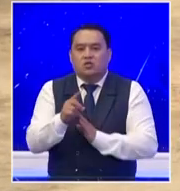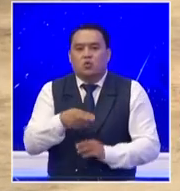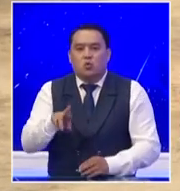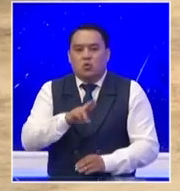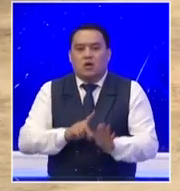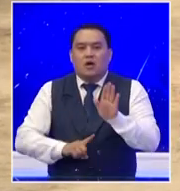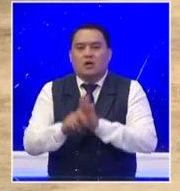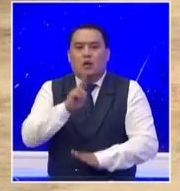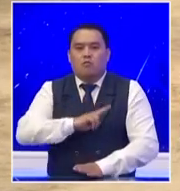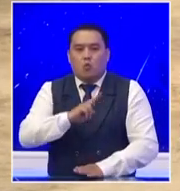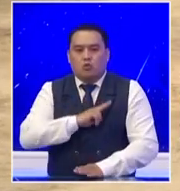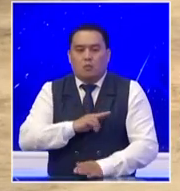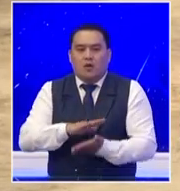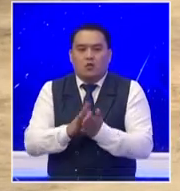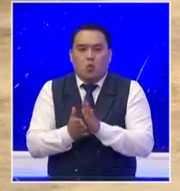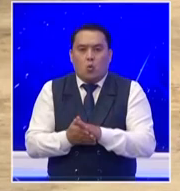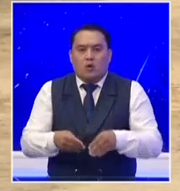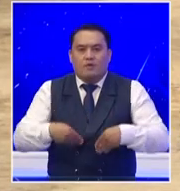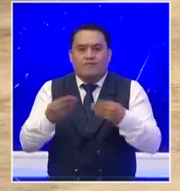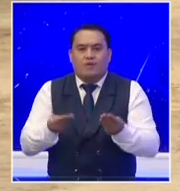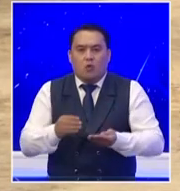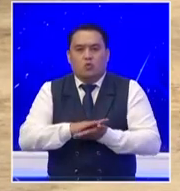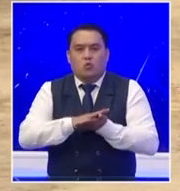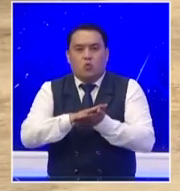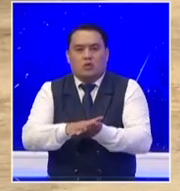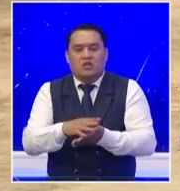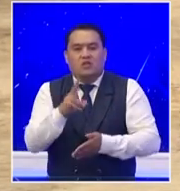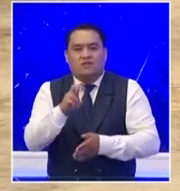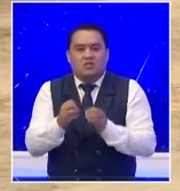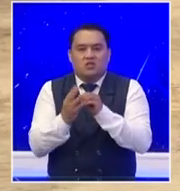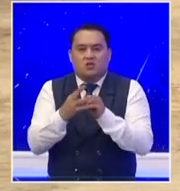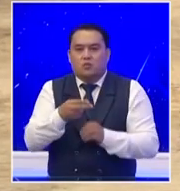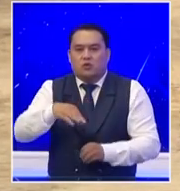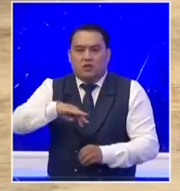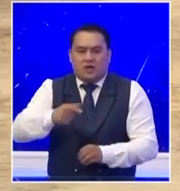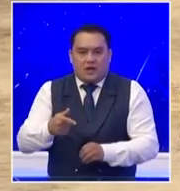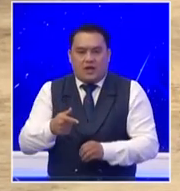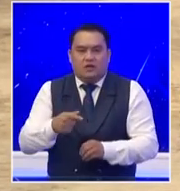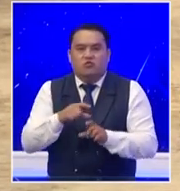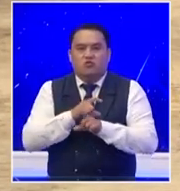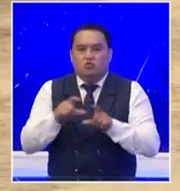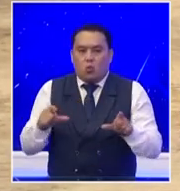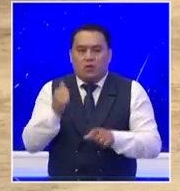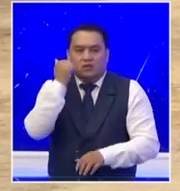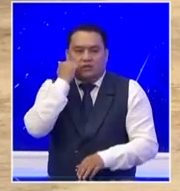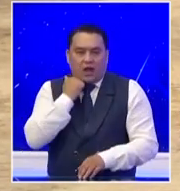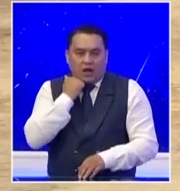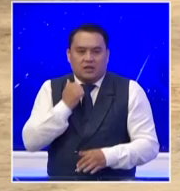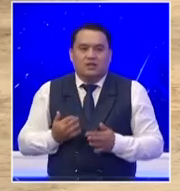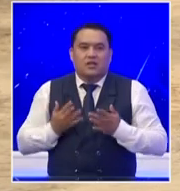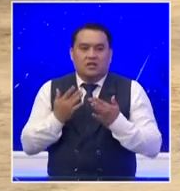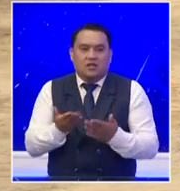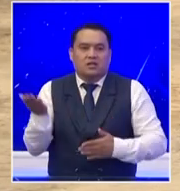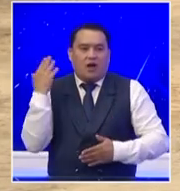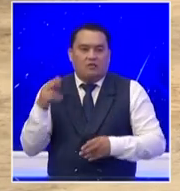работают. Значит, по договору выделенная сумма – это 214 миллионов тенге. Это школа старая, конечно, требовала